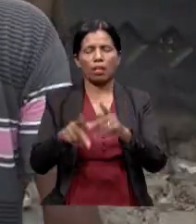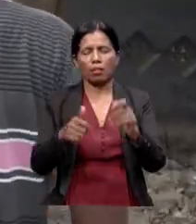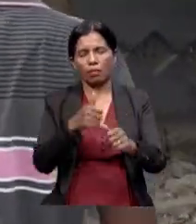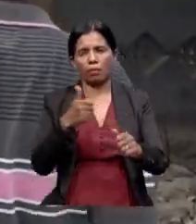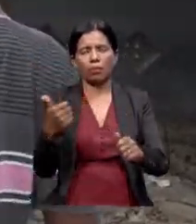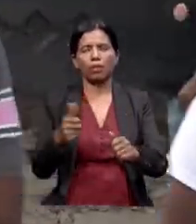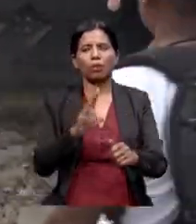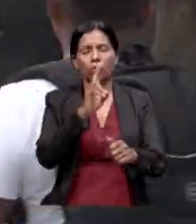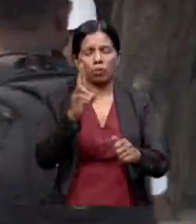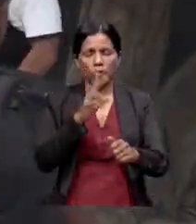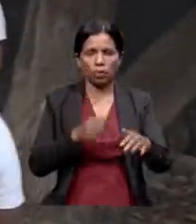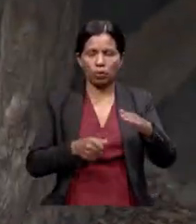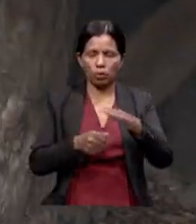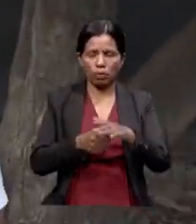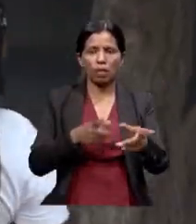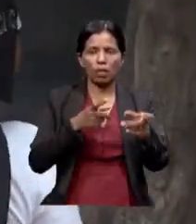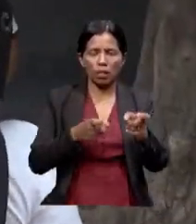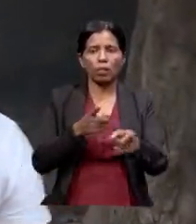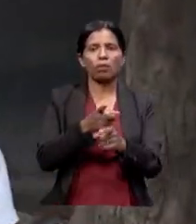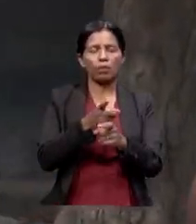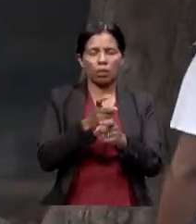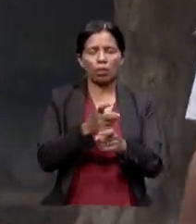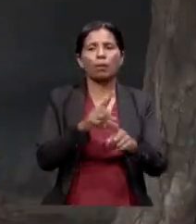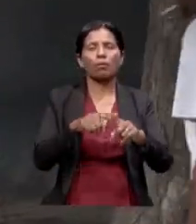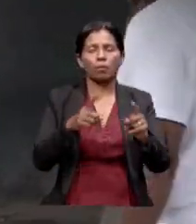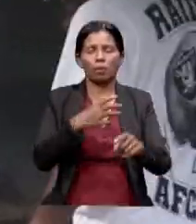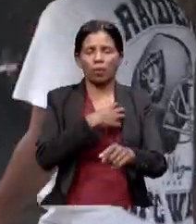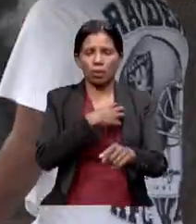at utiliza no rai kilat ho pistola, mai be penitere no